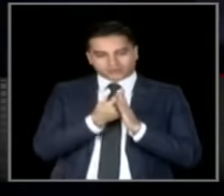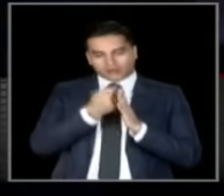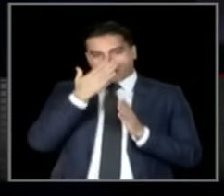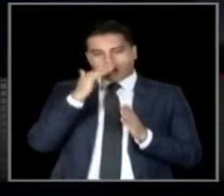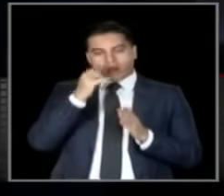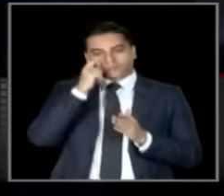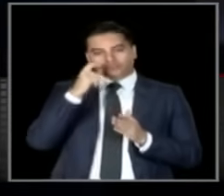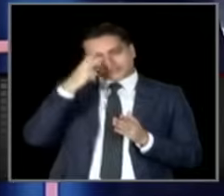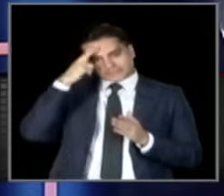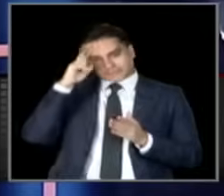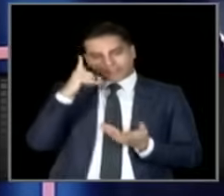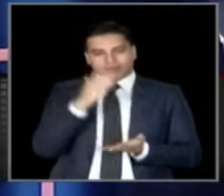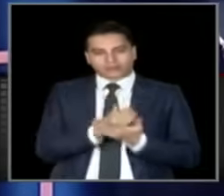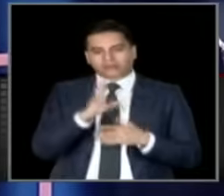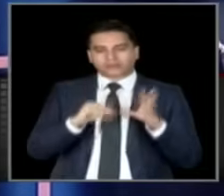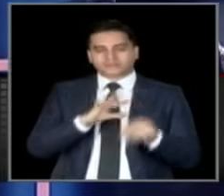رواية من جزئين،